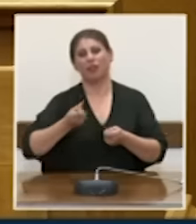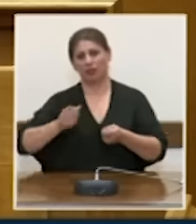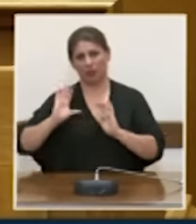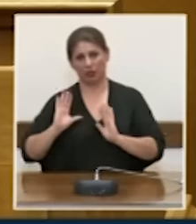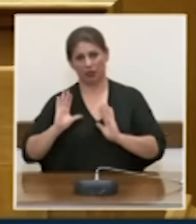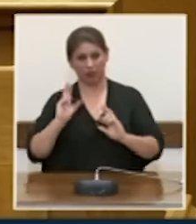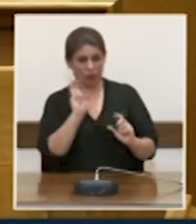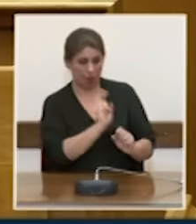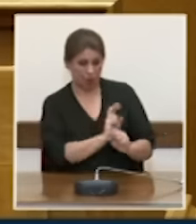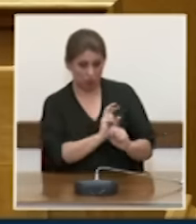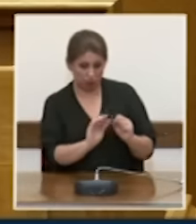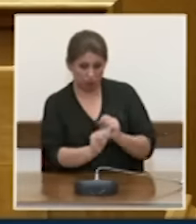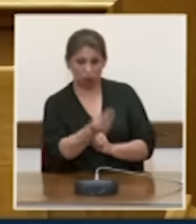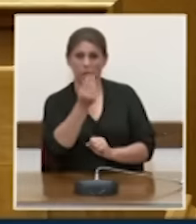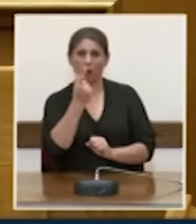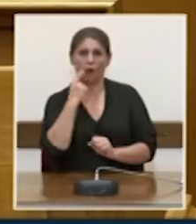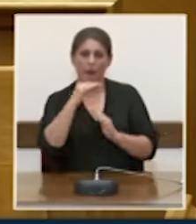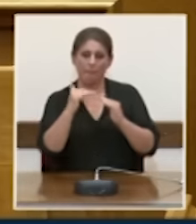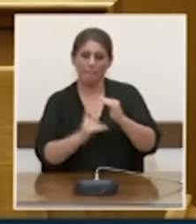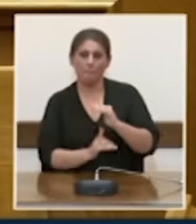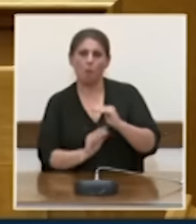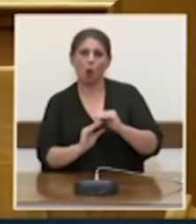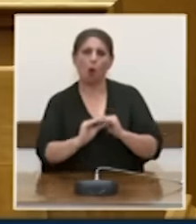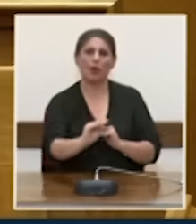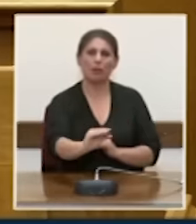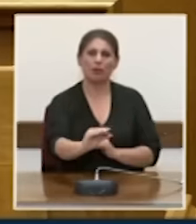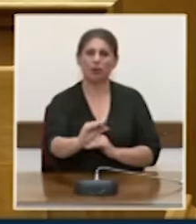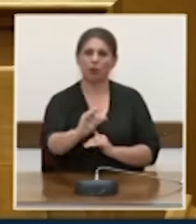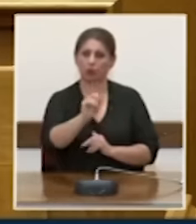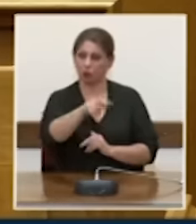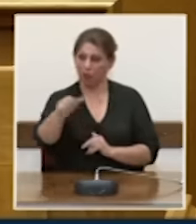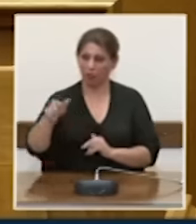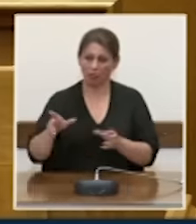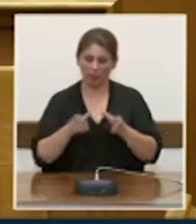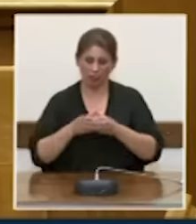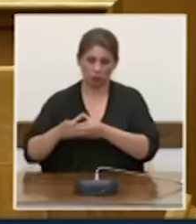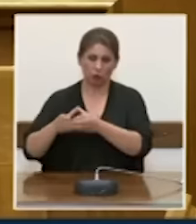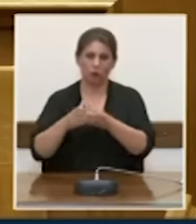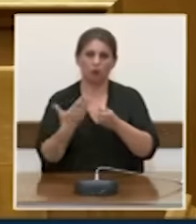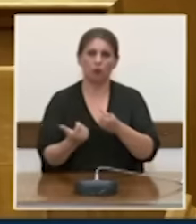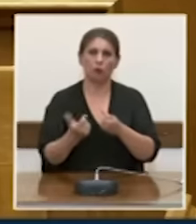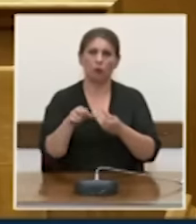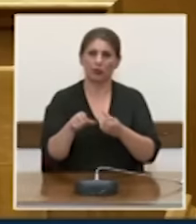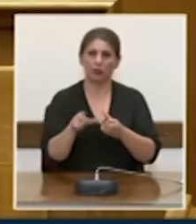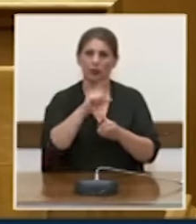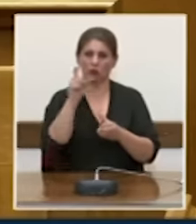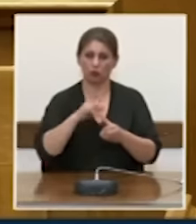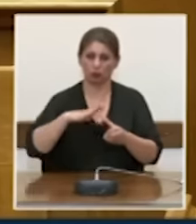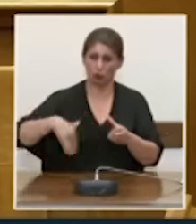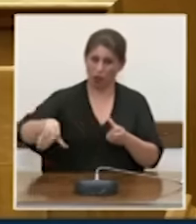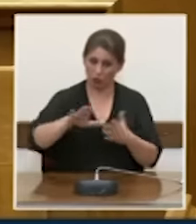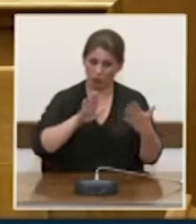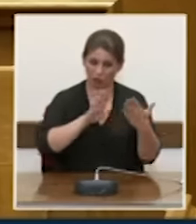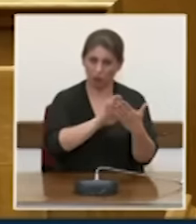βγαίνουν και από την υποχρηματοδότηση κάθε τομέα που αφορά τη ζωή του λαού και αντιμετωπίζεται μόνο